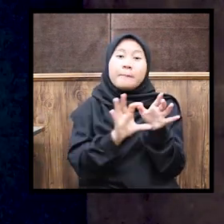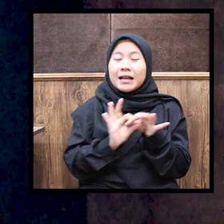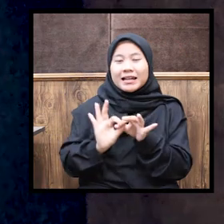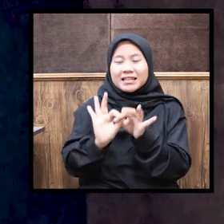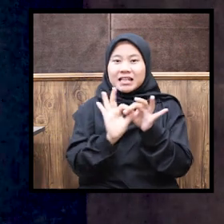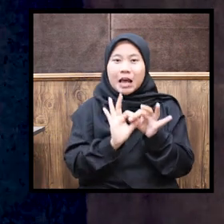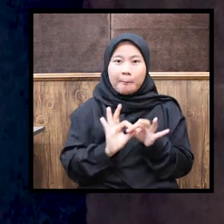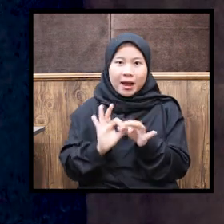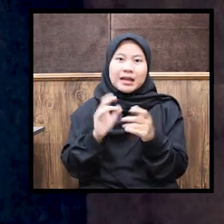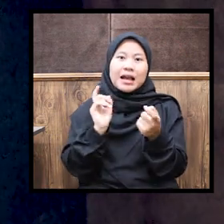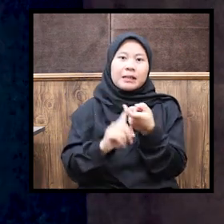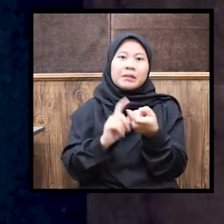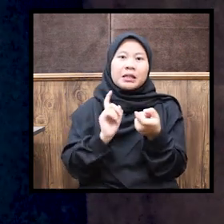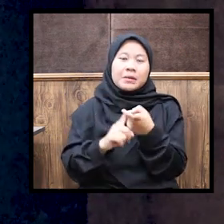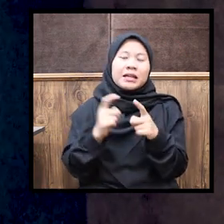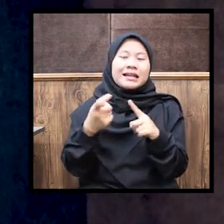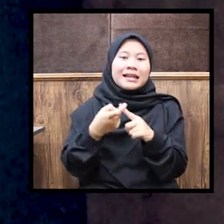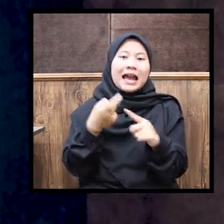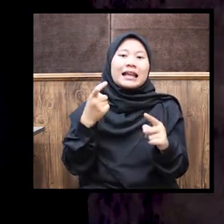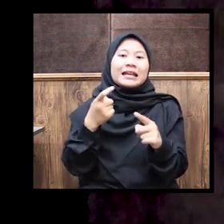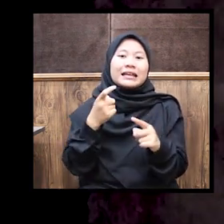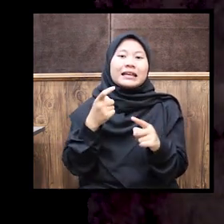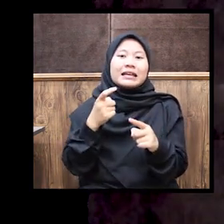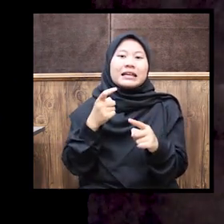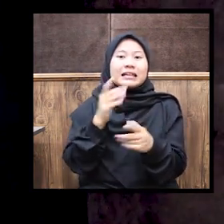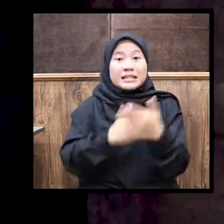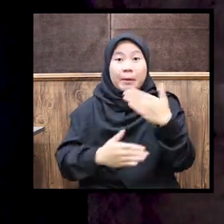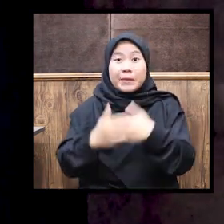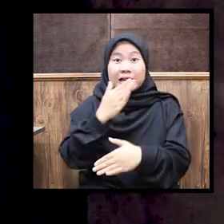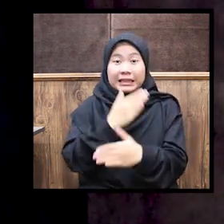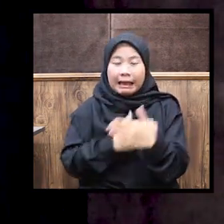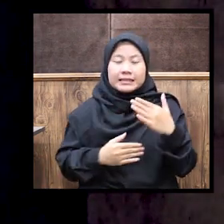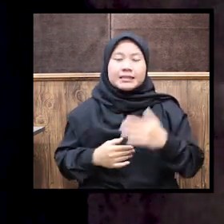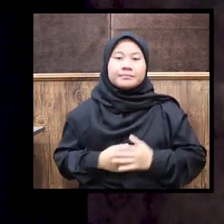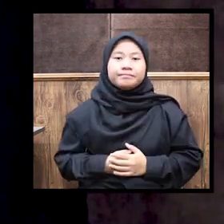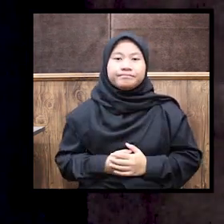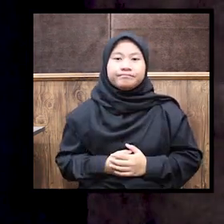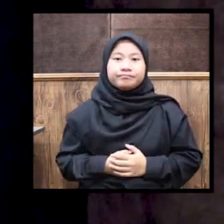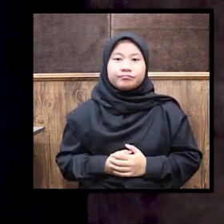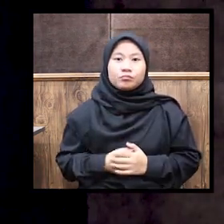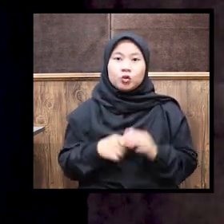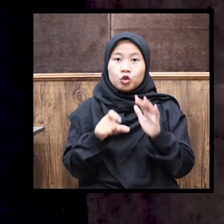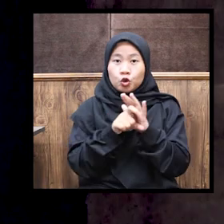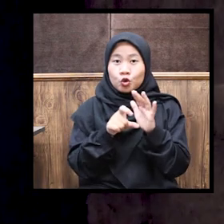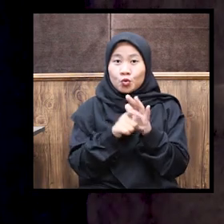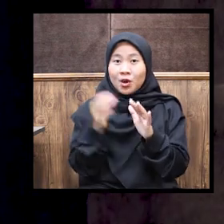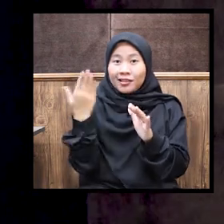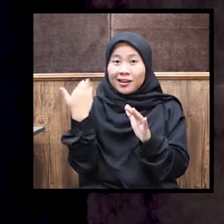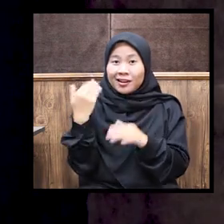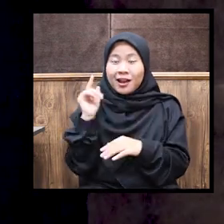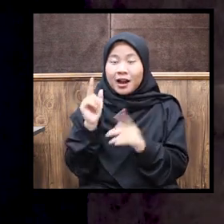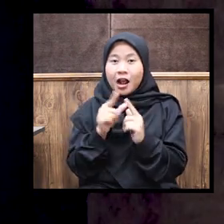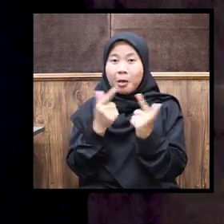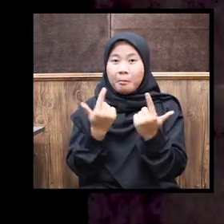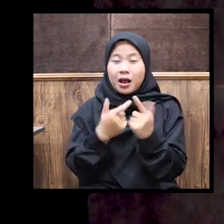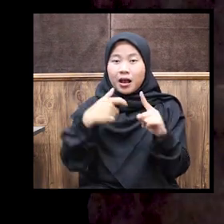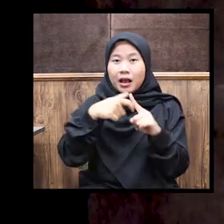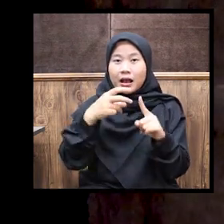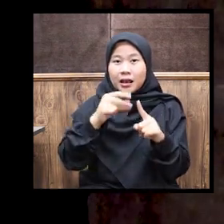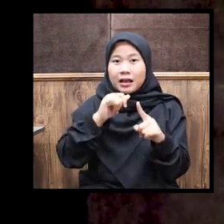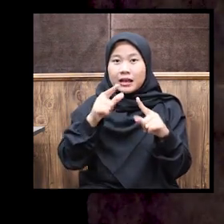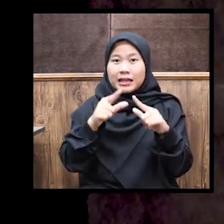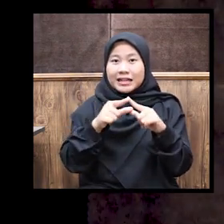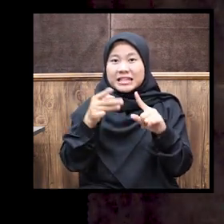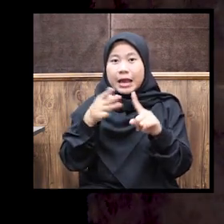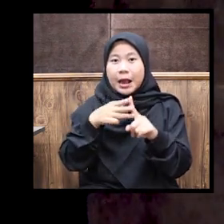teman-teman dari komunitas Penang disabilitas apalagi dengan adanya seperti kerjabilitas Ya tentu saja itu sangat membantu bagaimana